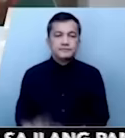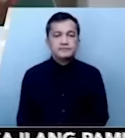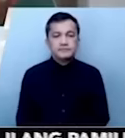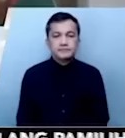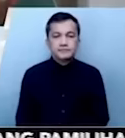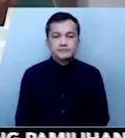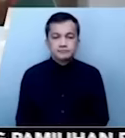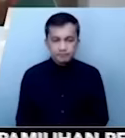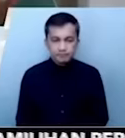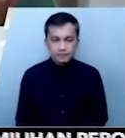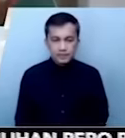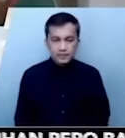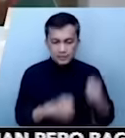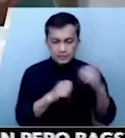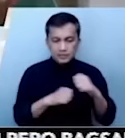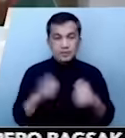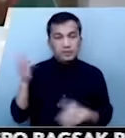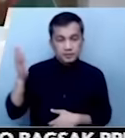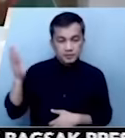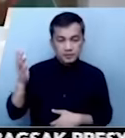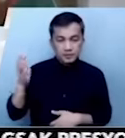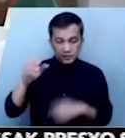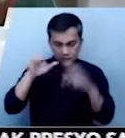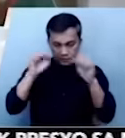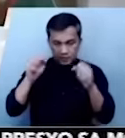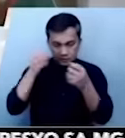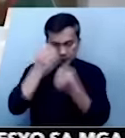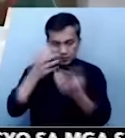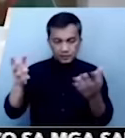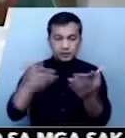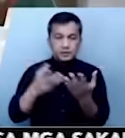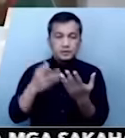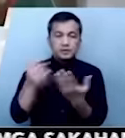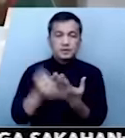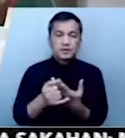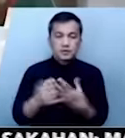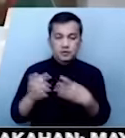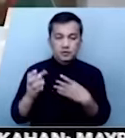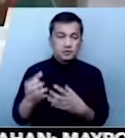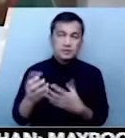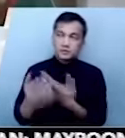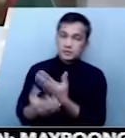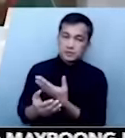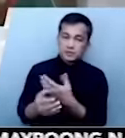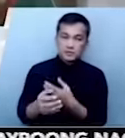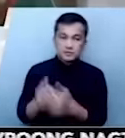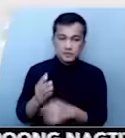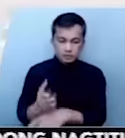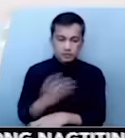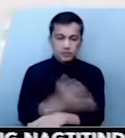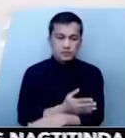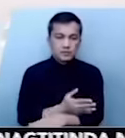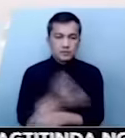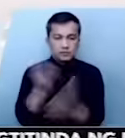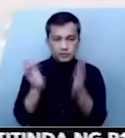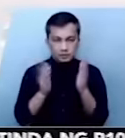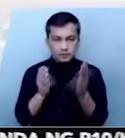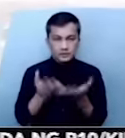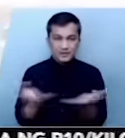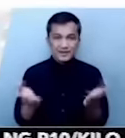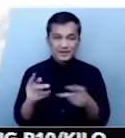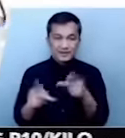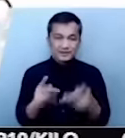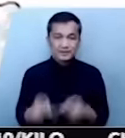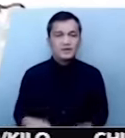Inaasahan magtatalumpati ang Pangulo para ihayag ang mga proyekto at commitment nito na mapabuti ang serbisyo sa taong bayan. Magkakaroon daw